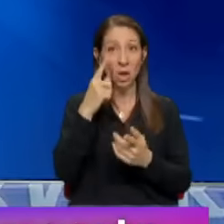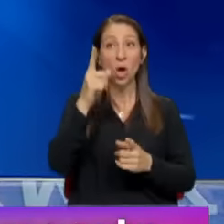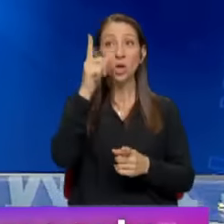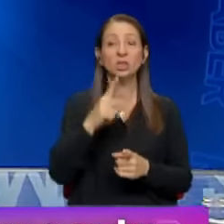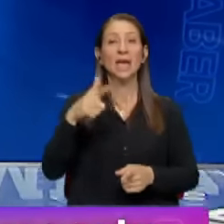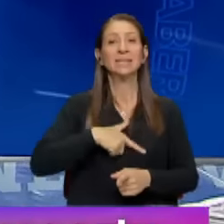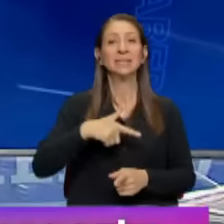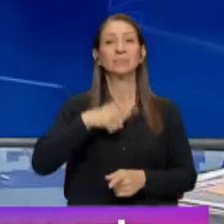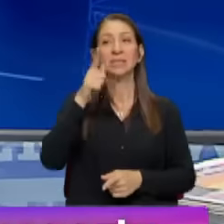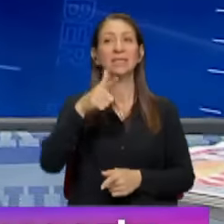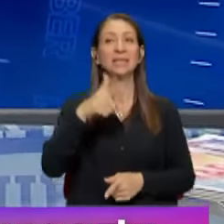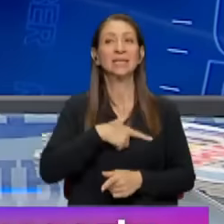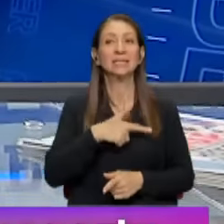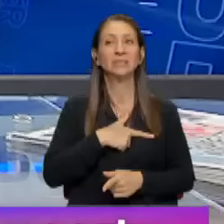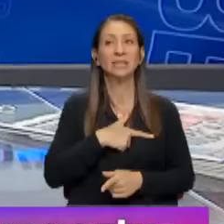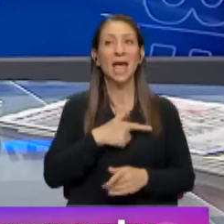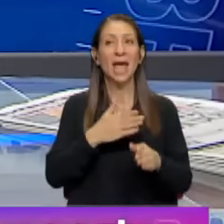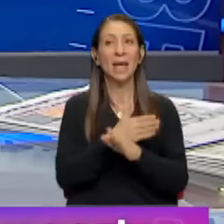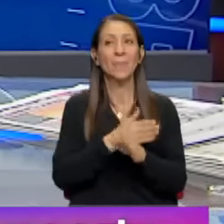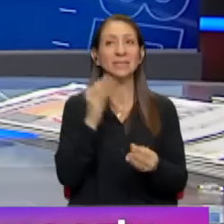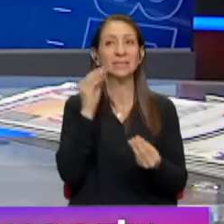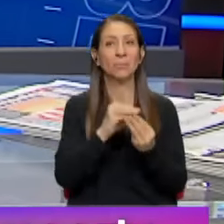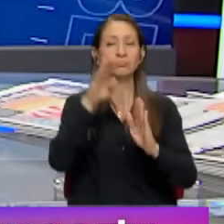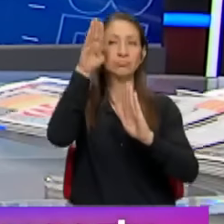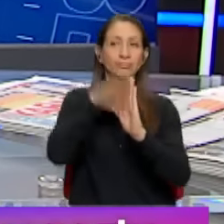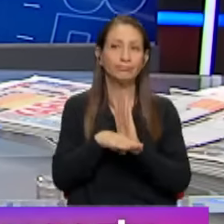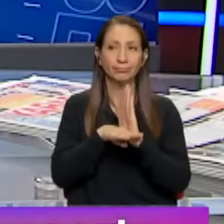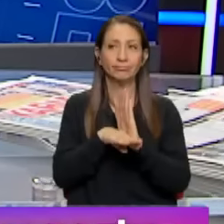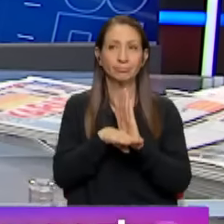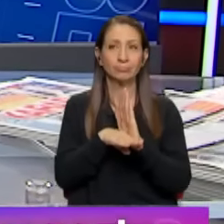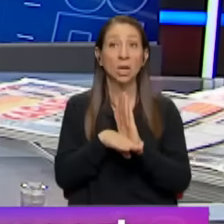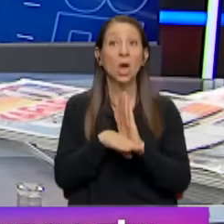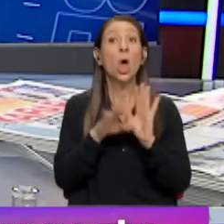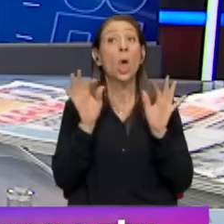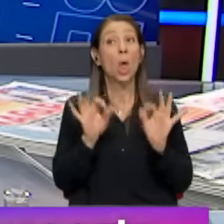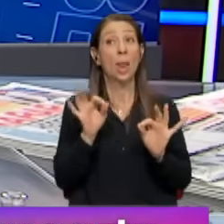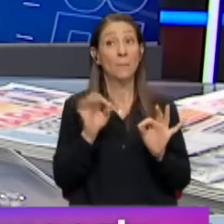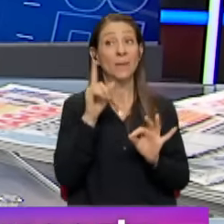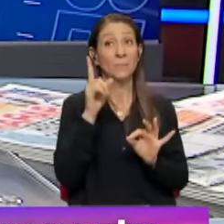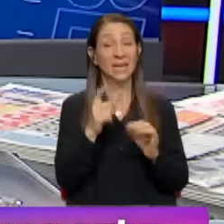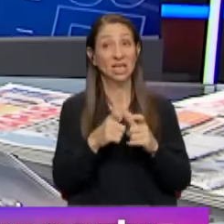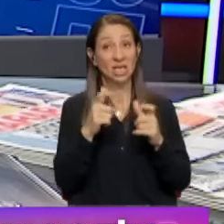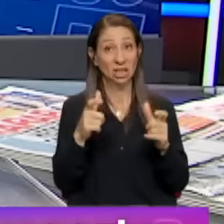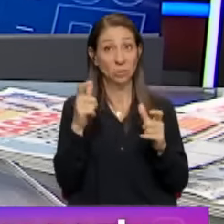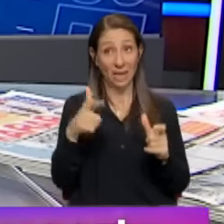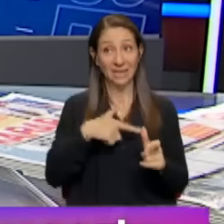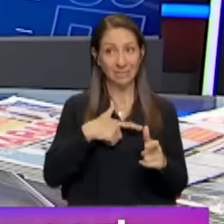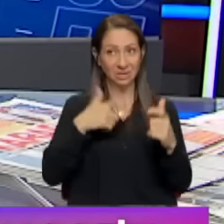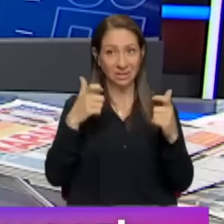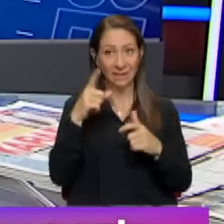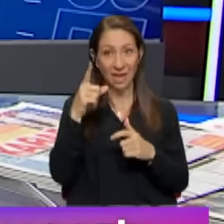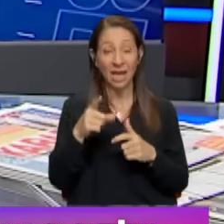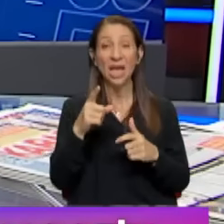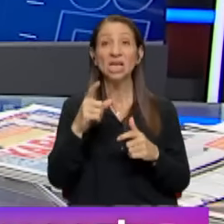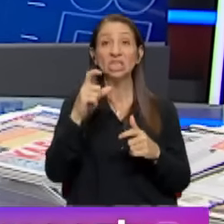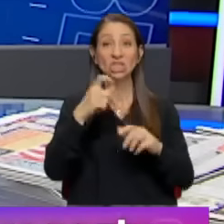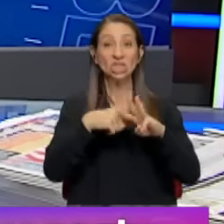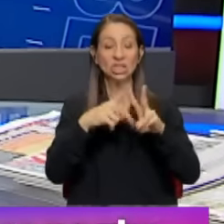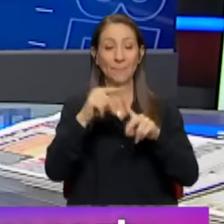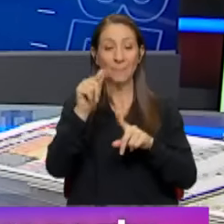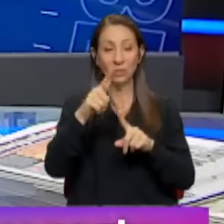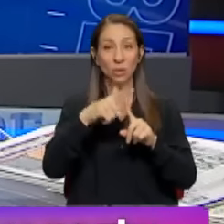Önce İzmir. İzmir'de ekmek zammı geri alındı. Önemli bir gelişme İzmir'de. Cemil